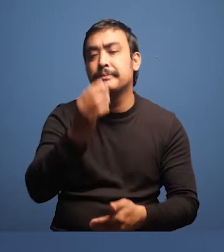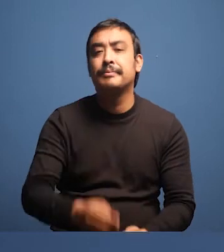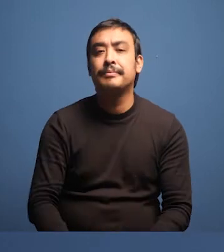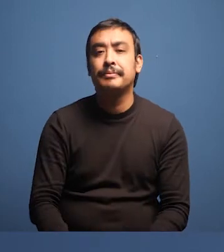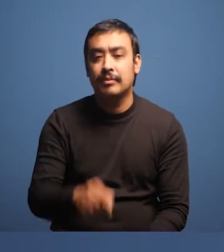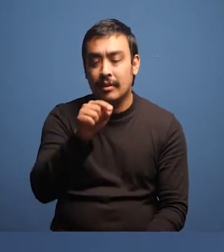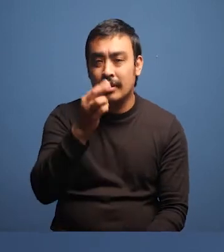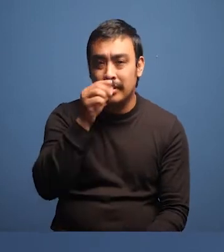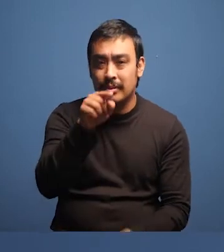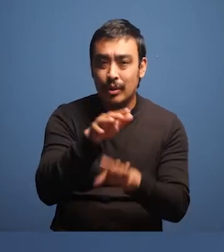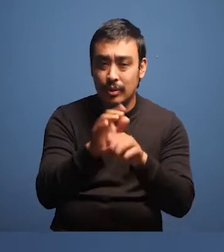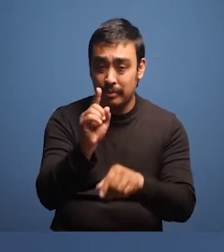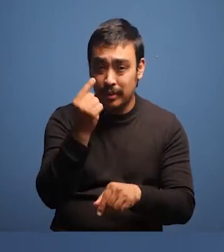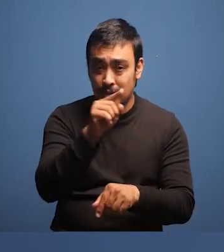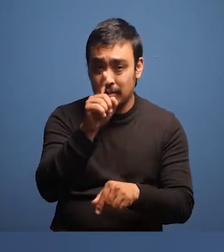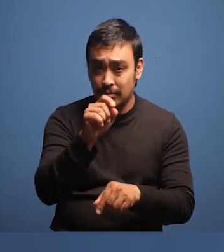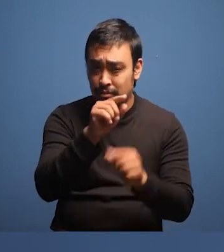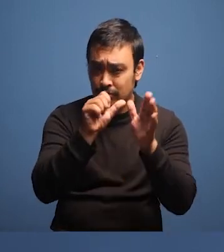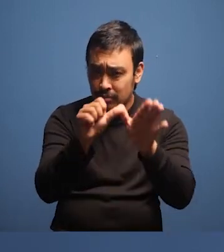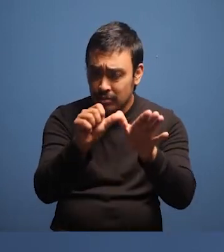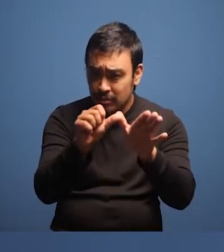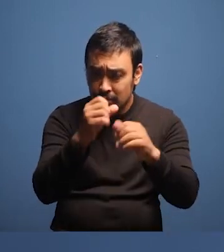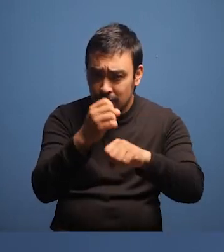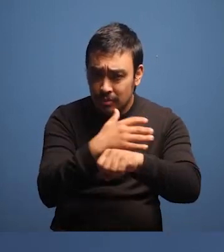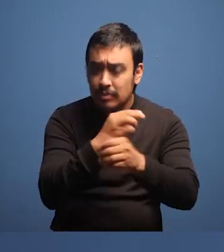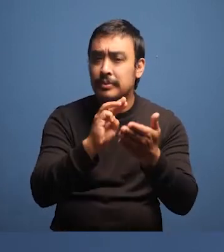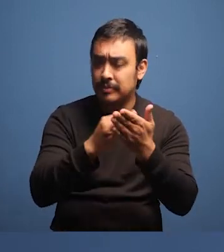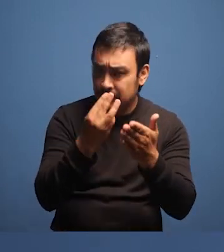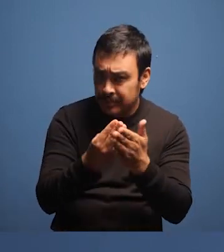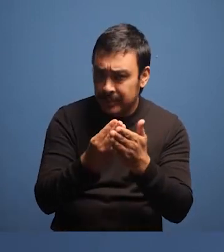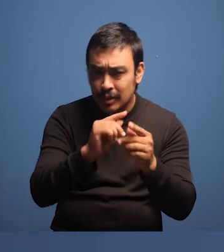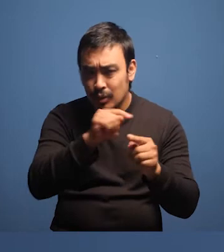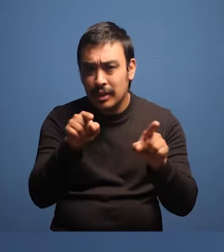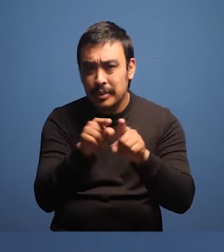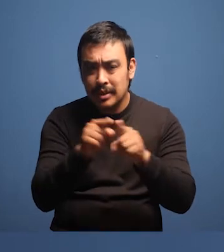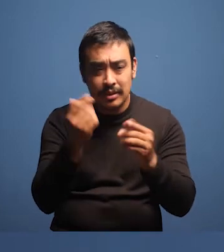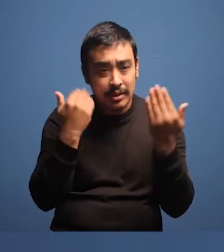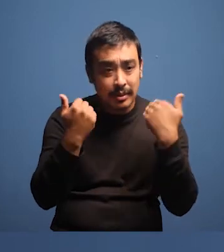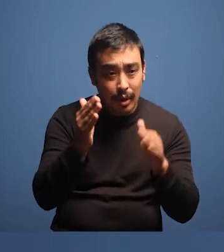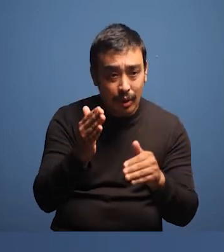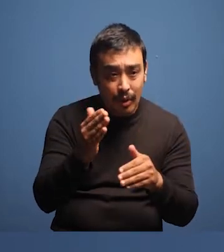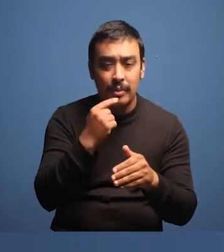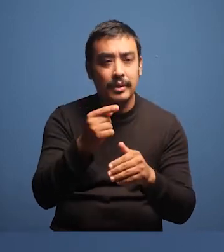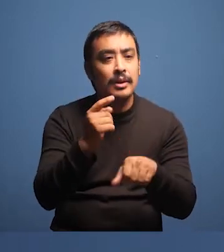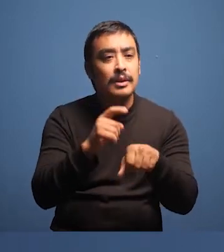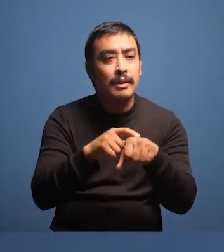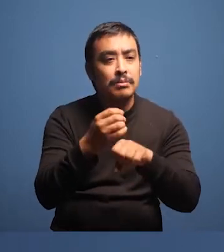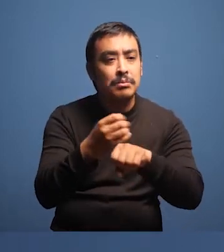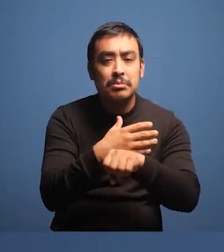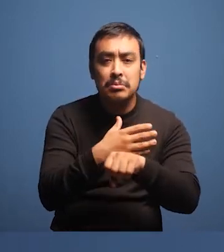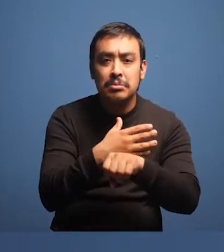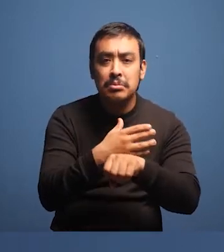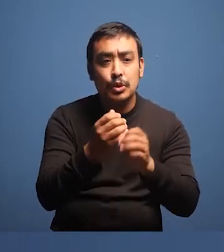यसमा चाहिँ अब हजुरको फर्स्ट क्वेसनको एन्सर गर्नुपर्दा कस्तो इफेक्ट देखाउँछ भन्दाखेरि चाहिँ अब कुनै पनि एब्युज भयो भने त्यो एब्युजले कति टाइमसम्म इम्प्याक्ट गर्छ र कति